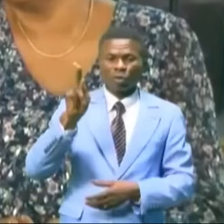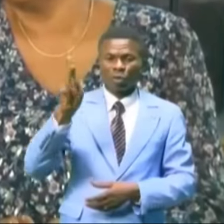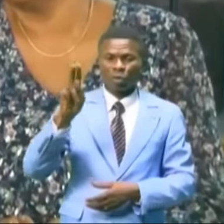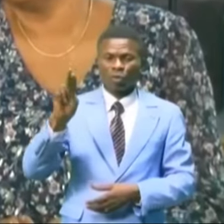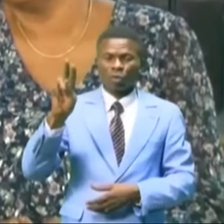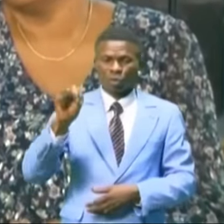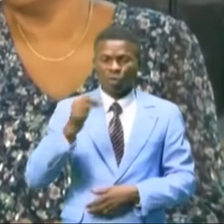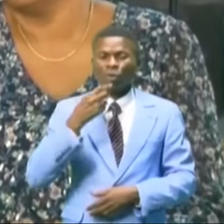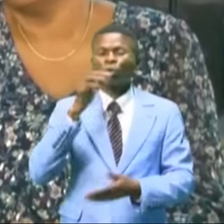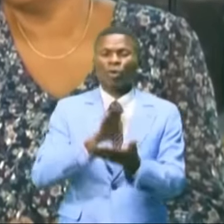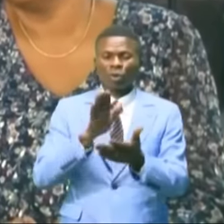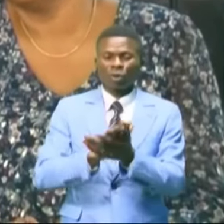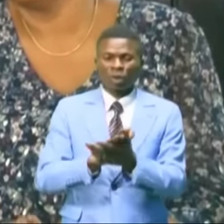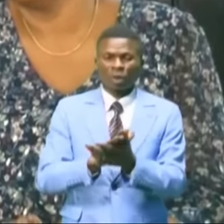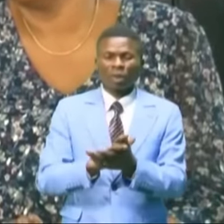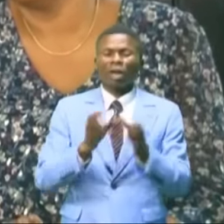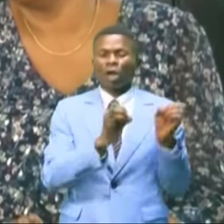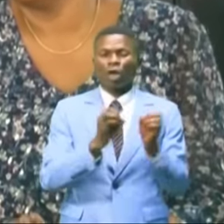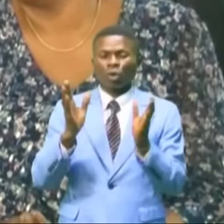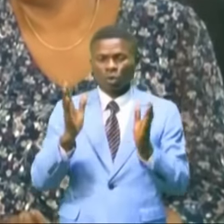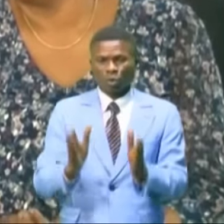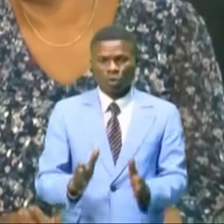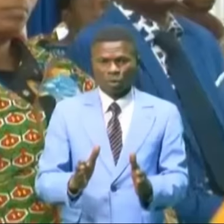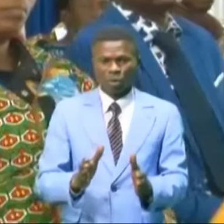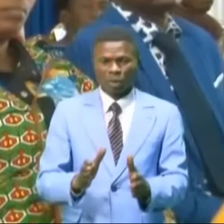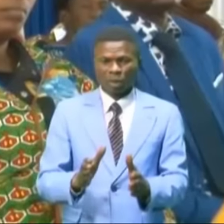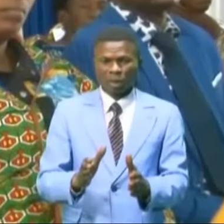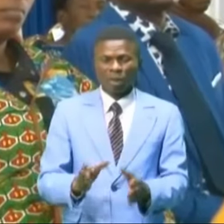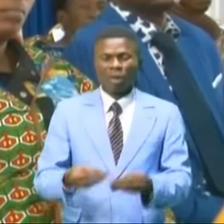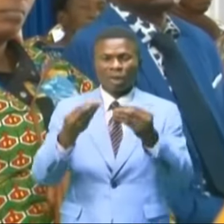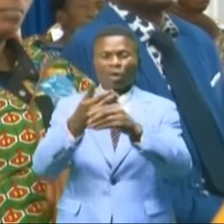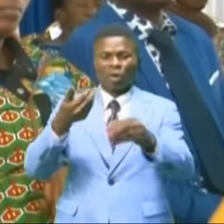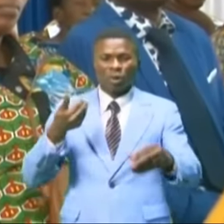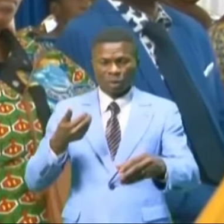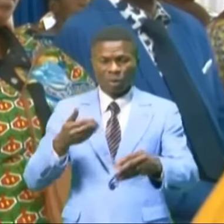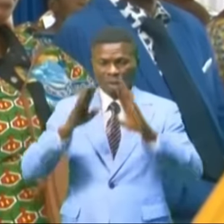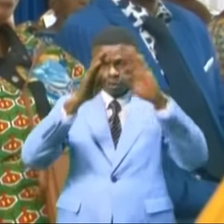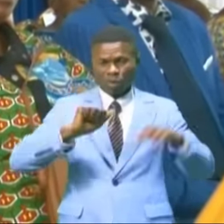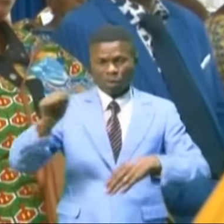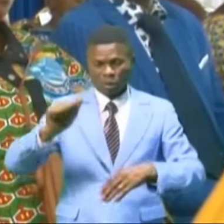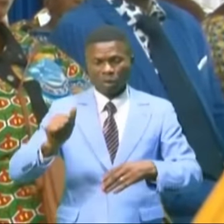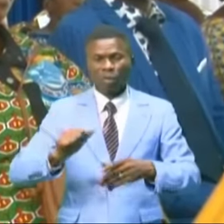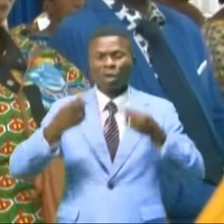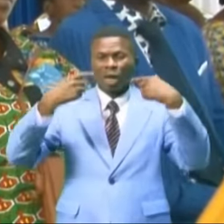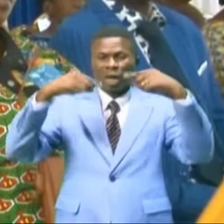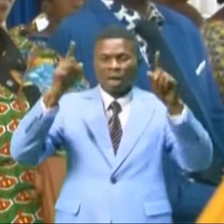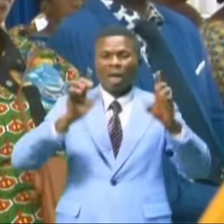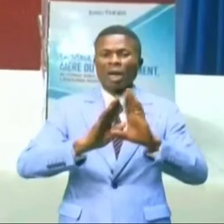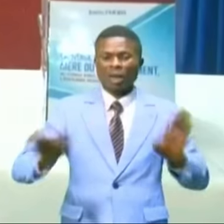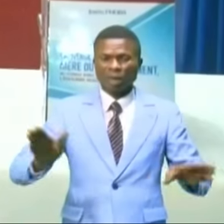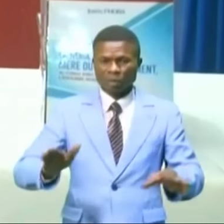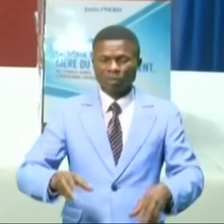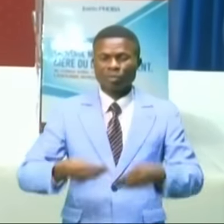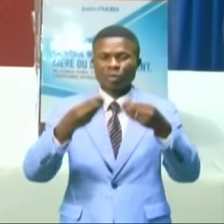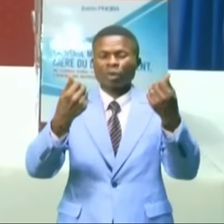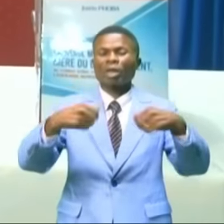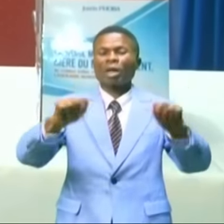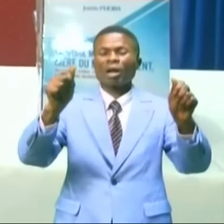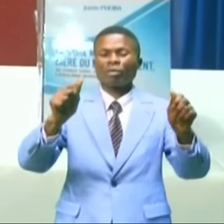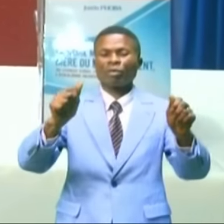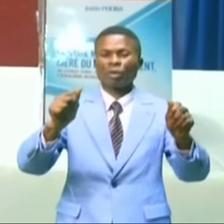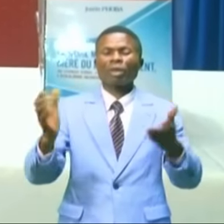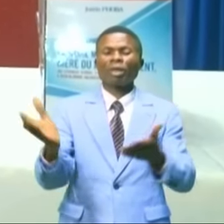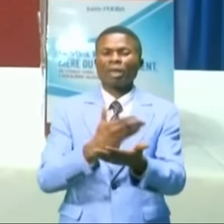d'éloge à l'endroit de son organisation qui a mis en avant sa propre maison d'édition, aujourd'hui capable de mettre sur les marchés du livre